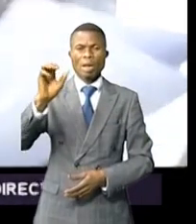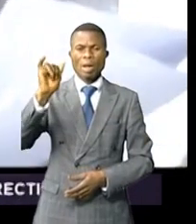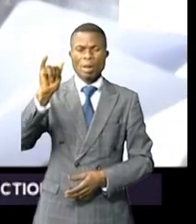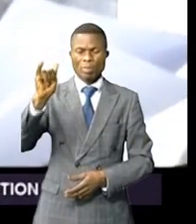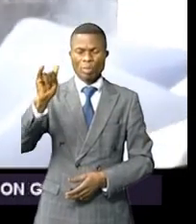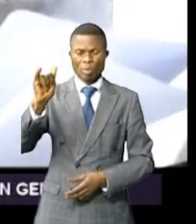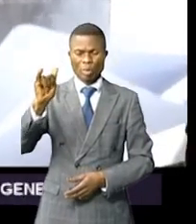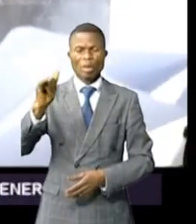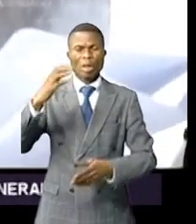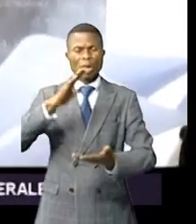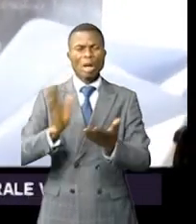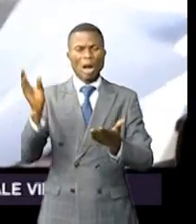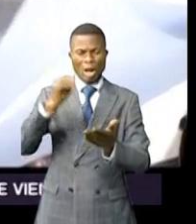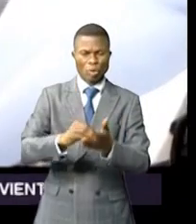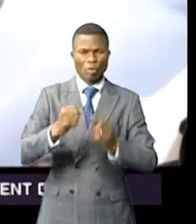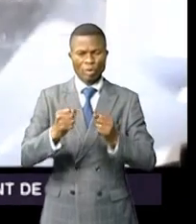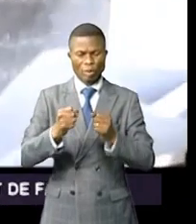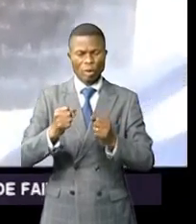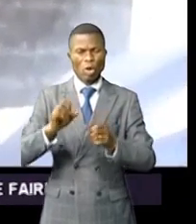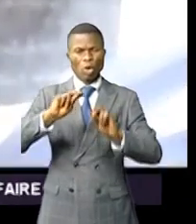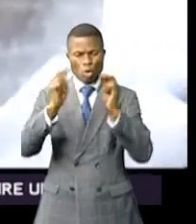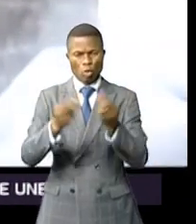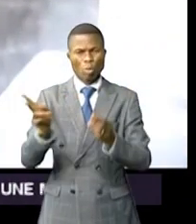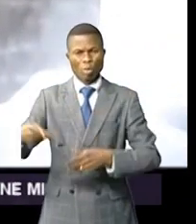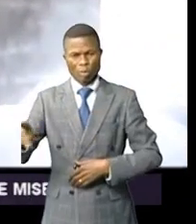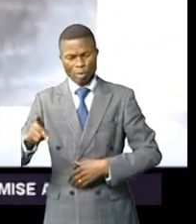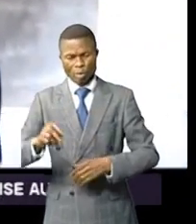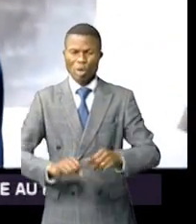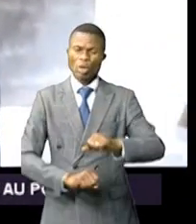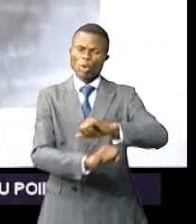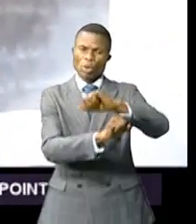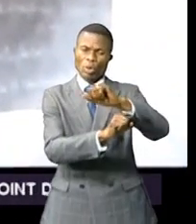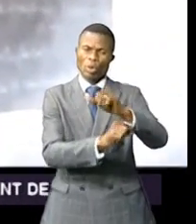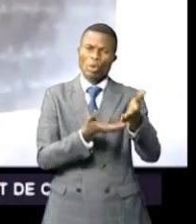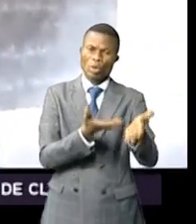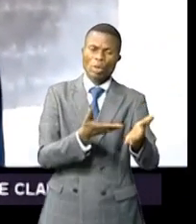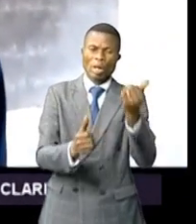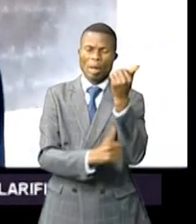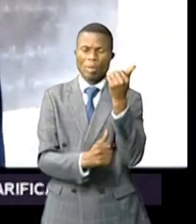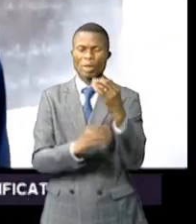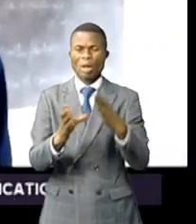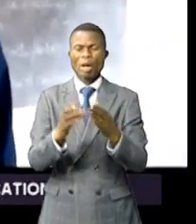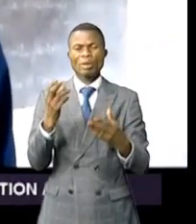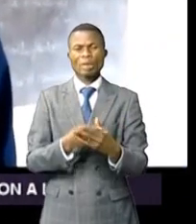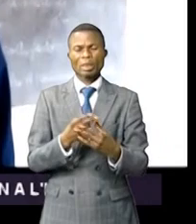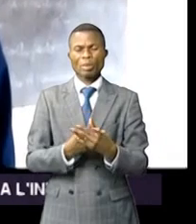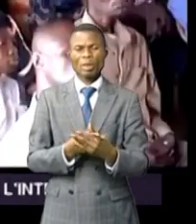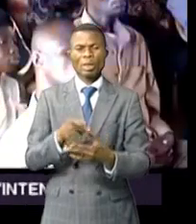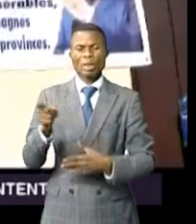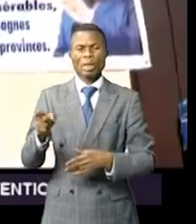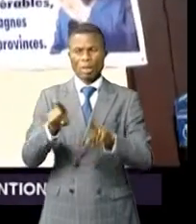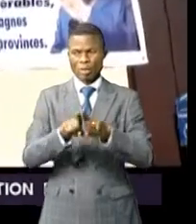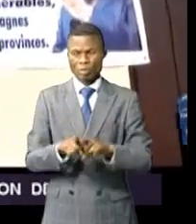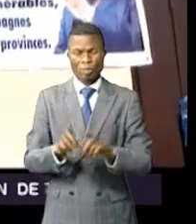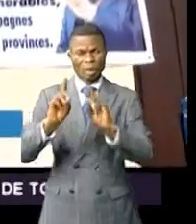de redynamiser les structures provinciales d'accompagnement des personnes vivant avec handicap.